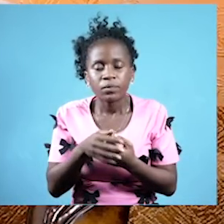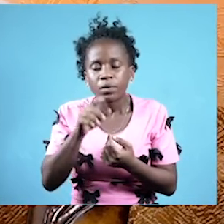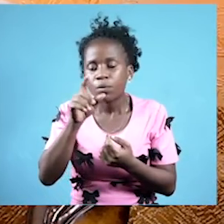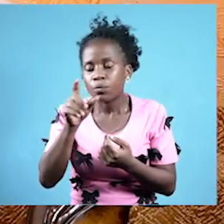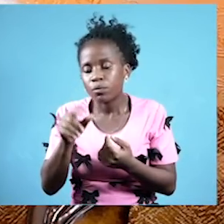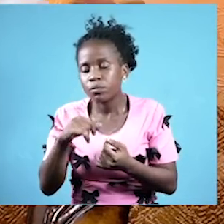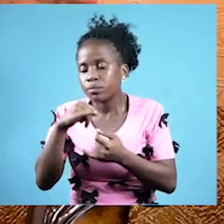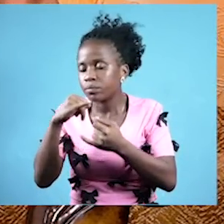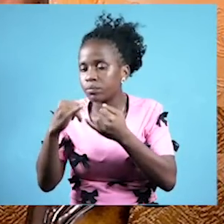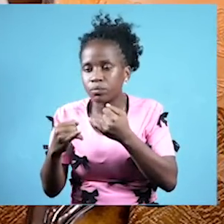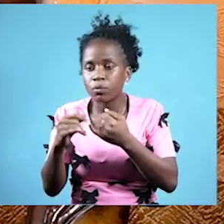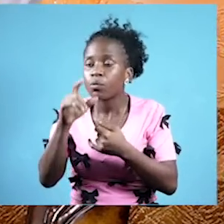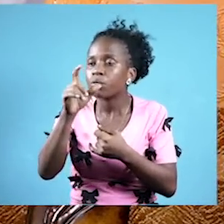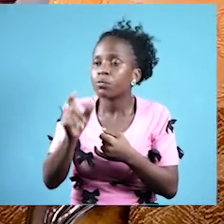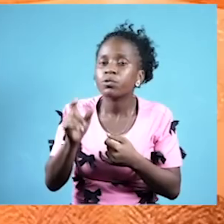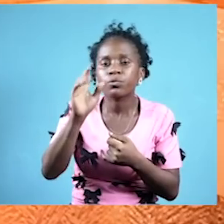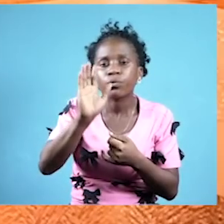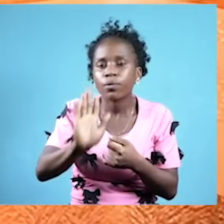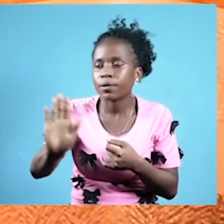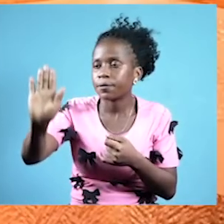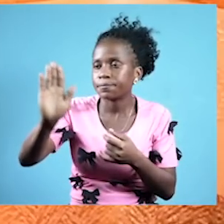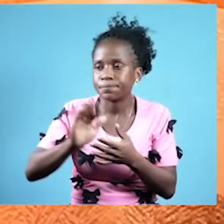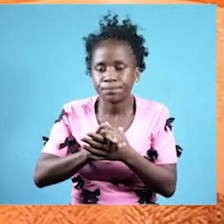na waliompinga walikuwa ni watu wake